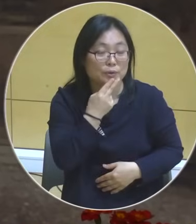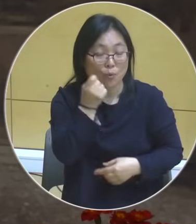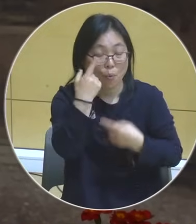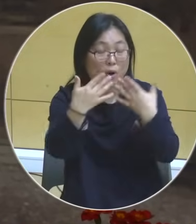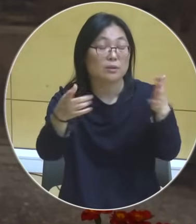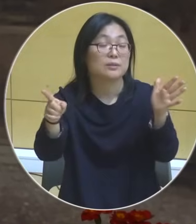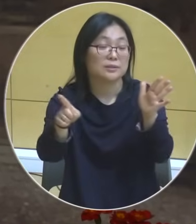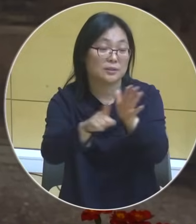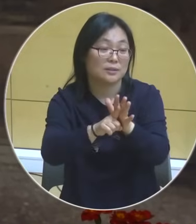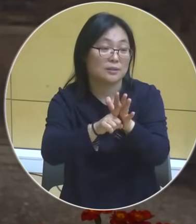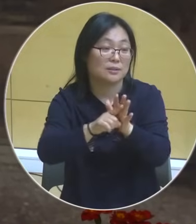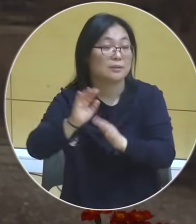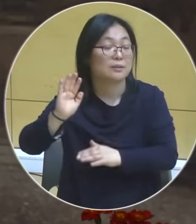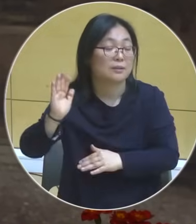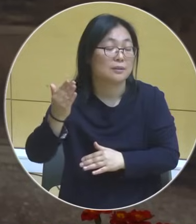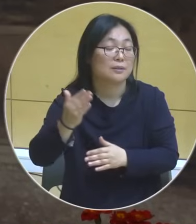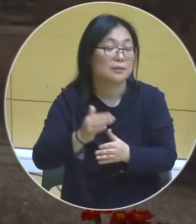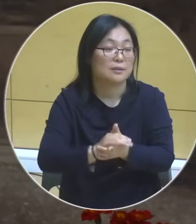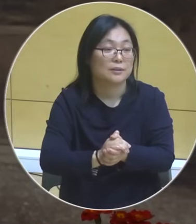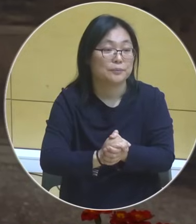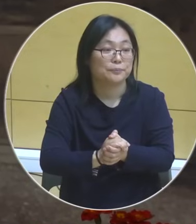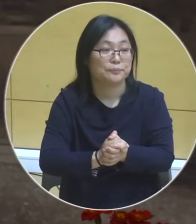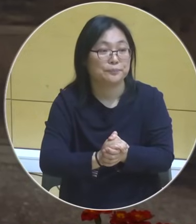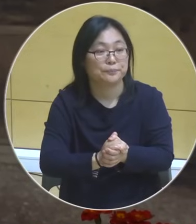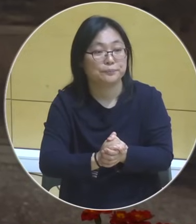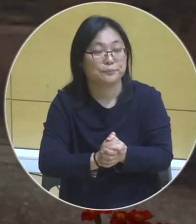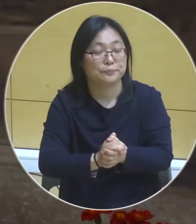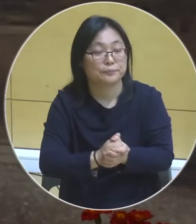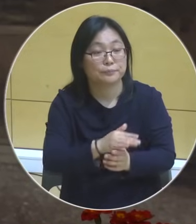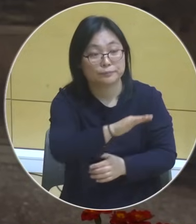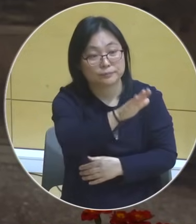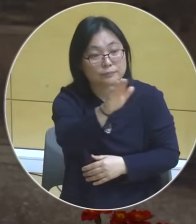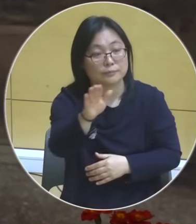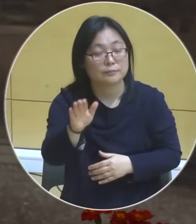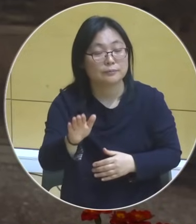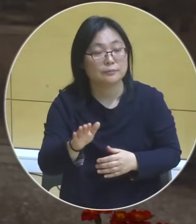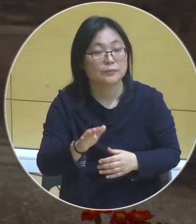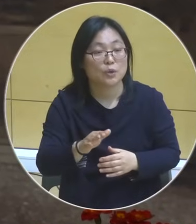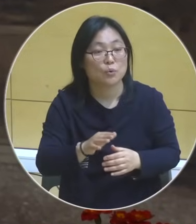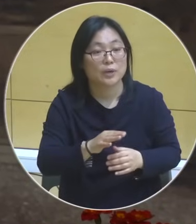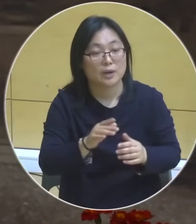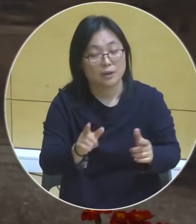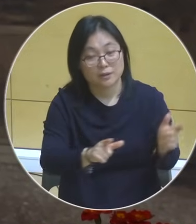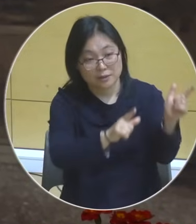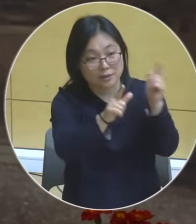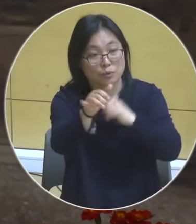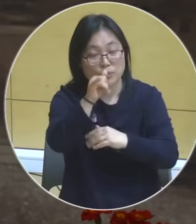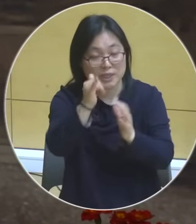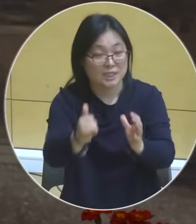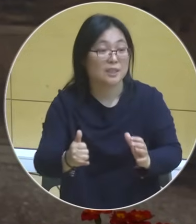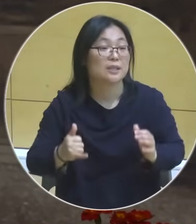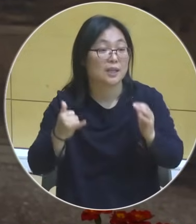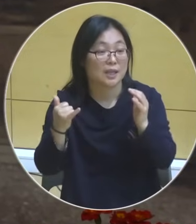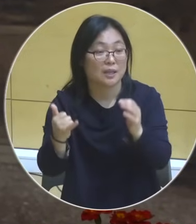확신하게 되었습니다. 사랑하는 여러분, 우리는 우리가 살아가는 세상은 절망의